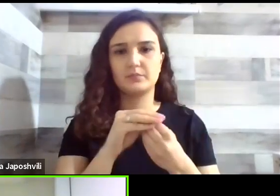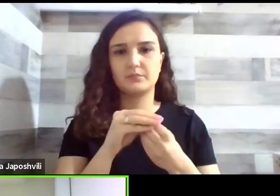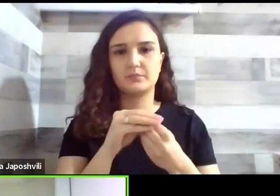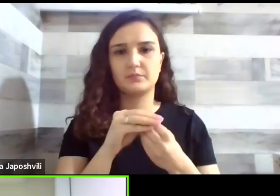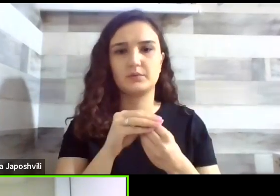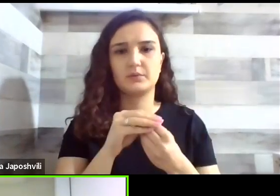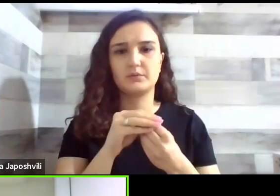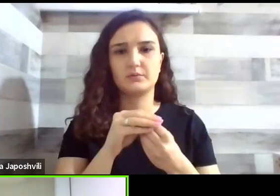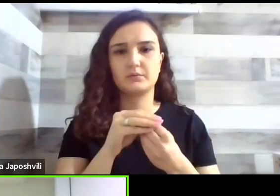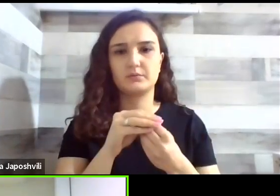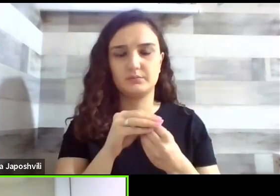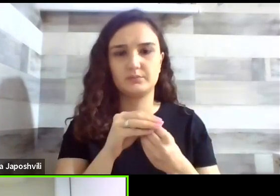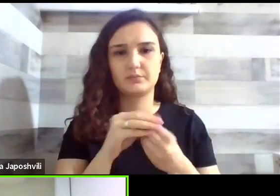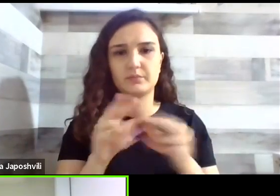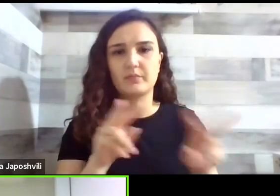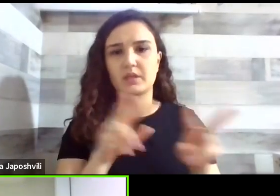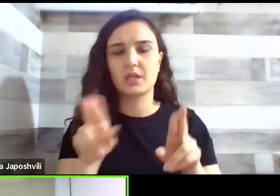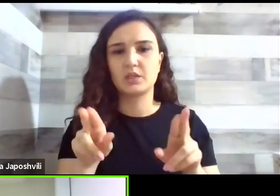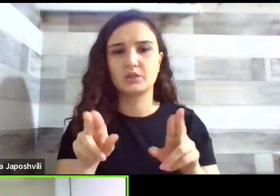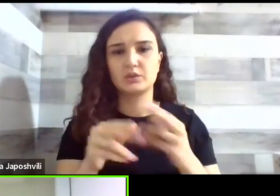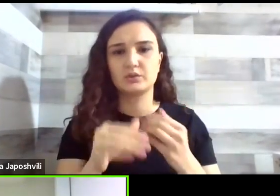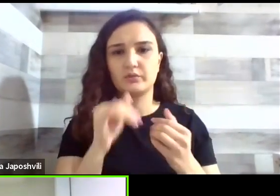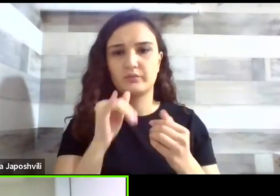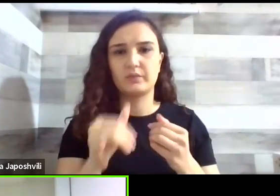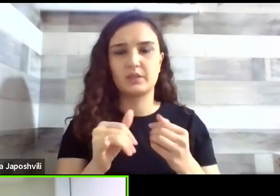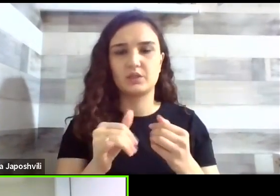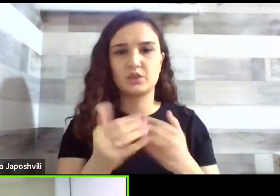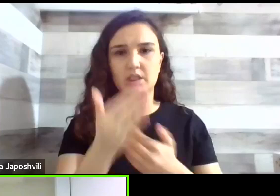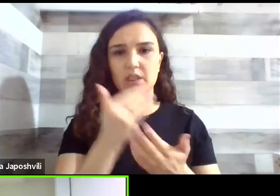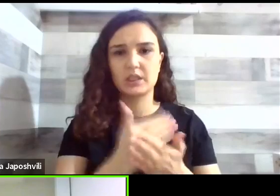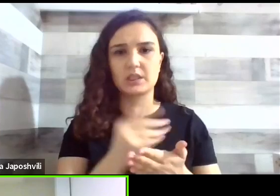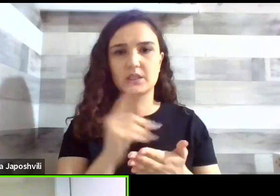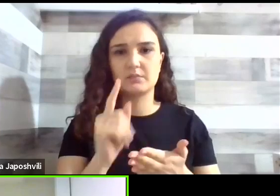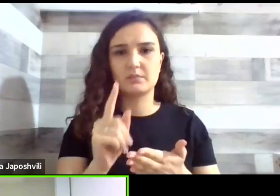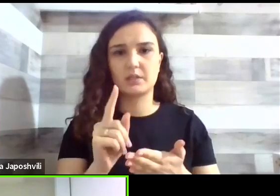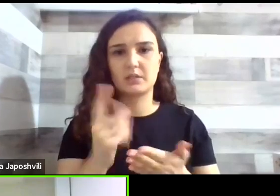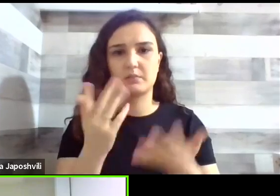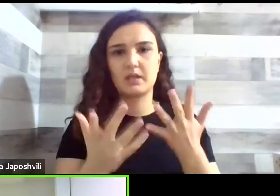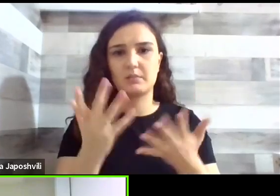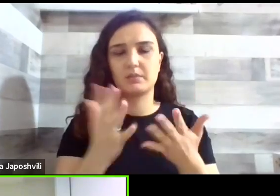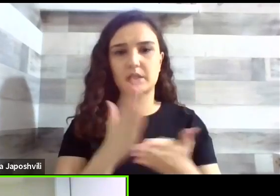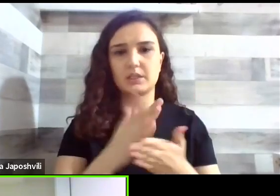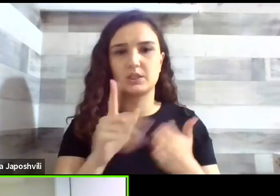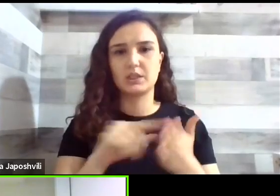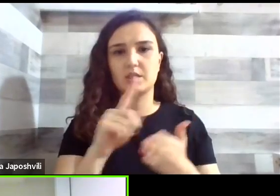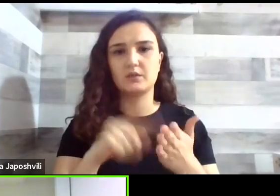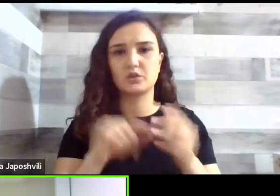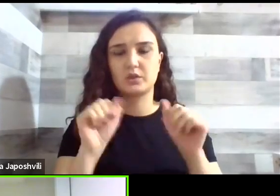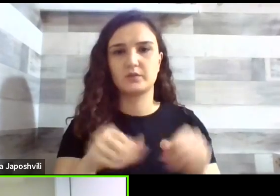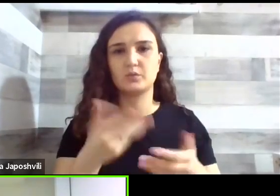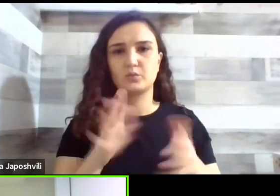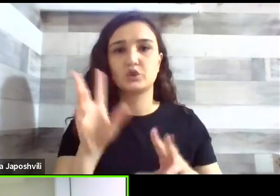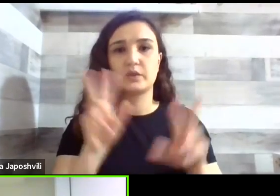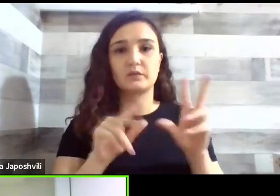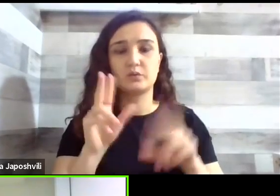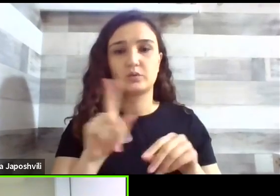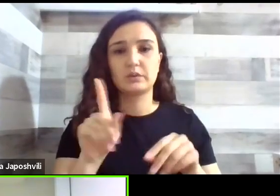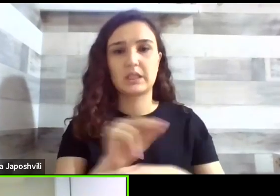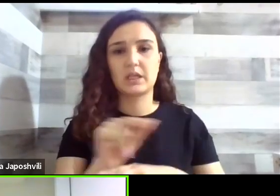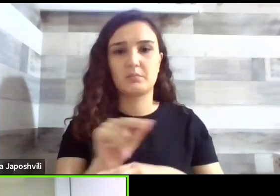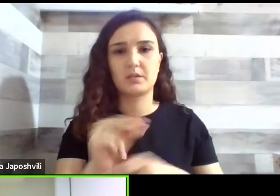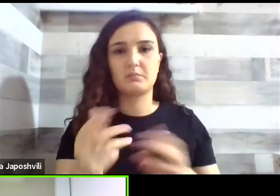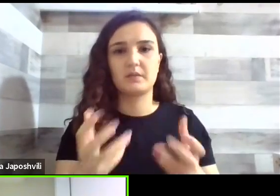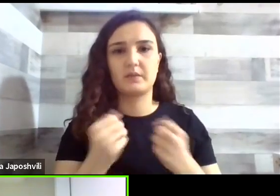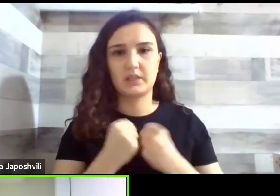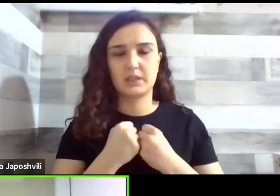თანაბარ შედეგს ერთნაირს ვერ მიუტანს ბავშვს და ოჯახს, თუმცა ალბათ ეს კითხვა, ხო, შეგვიძლია თუ არა ჩავთვალოთ, რომ თერაპია მივიღეთ,